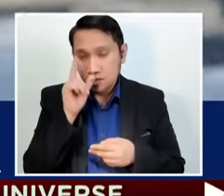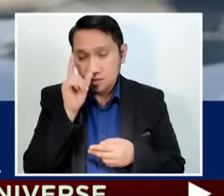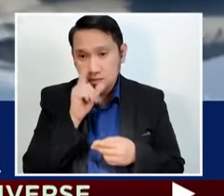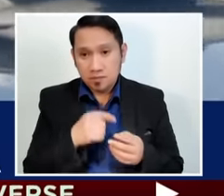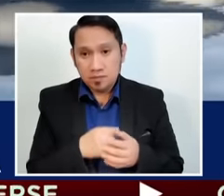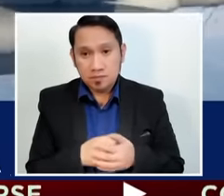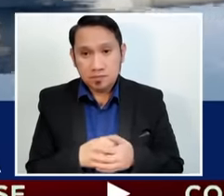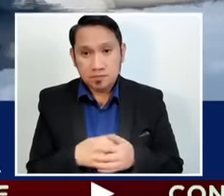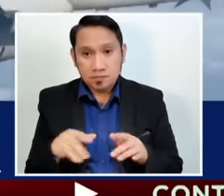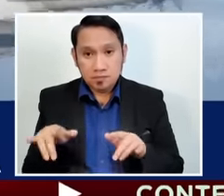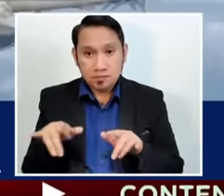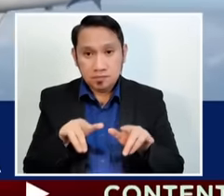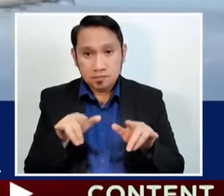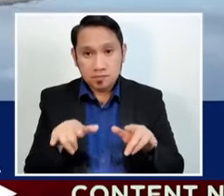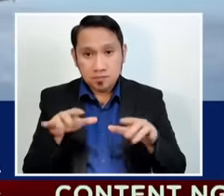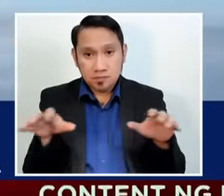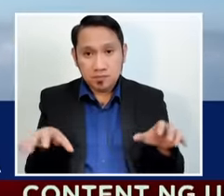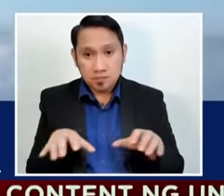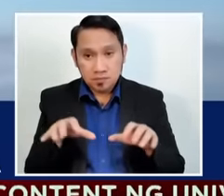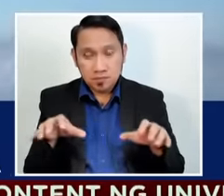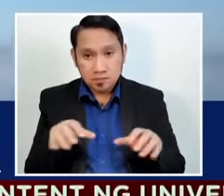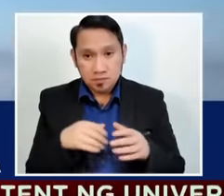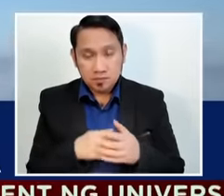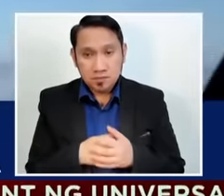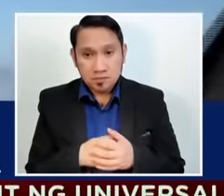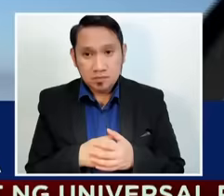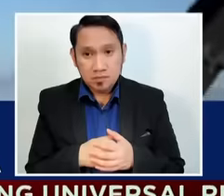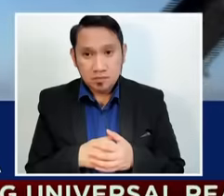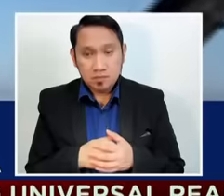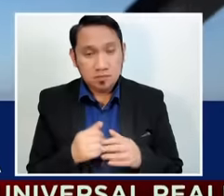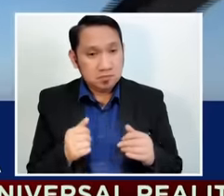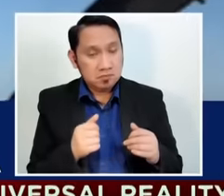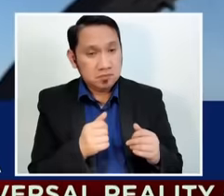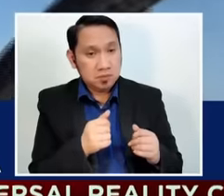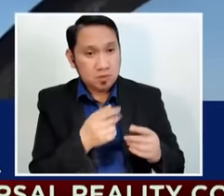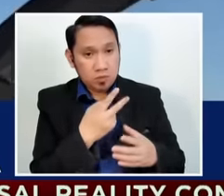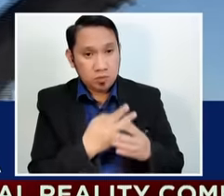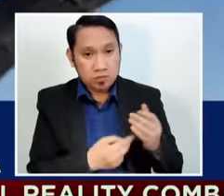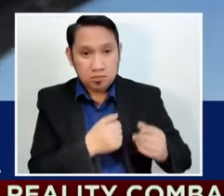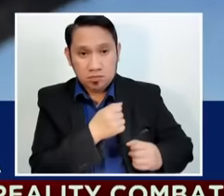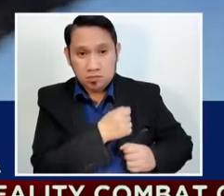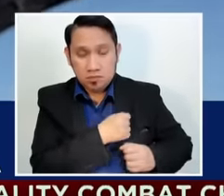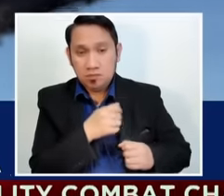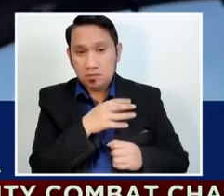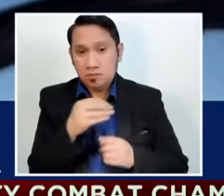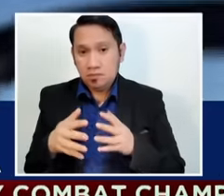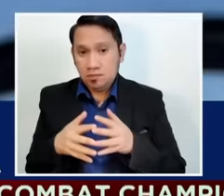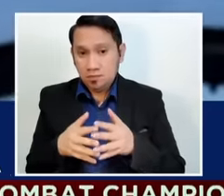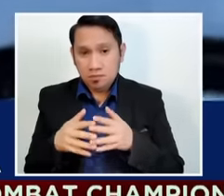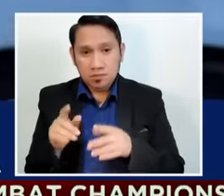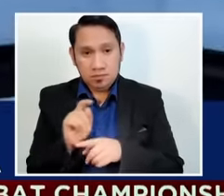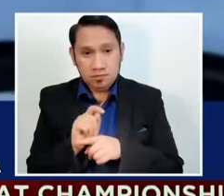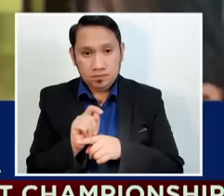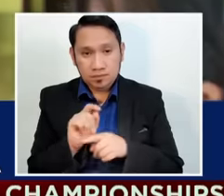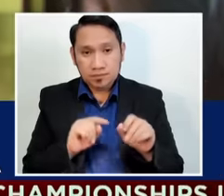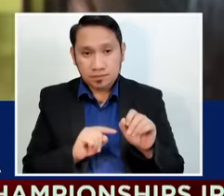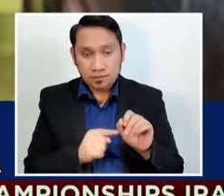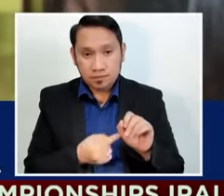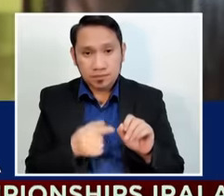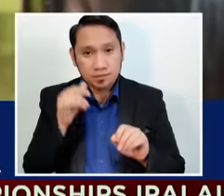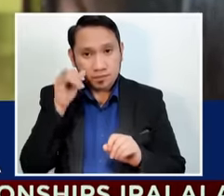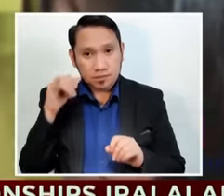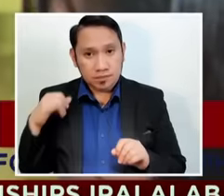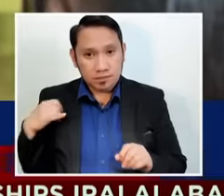ito sa mga aktibidad ng mga sandatahang lakas ng Pilipinas at Amerika na nagsimula kahapon. What is important